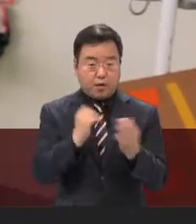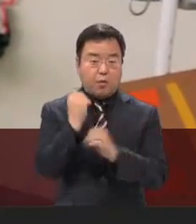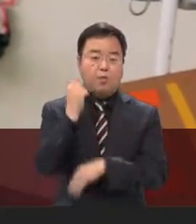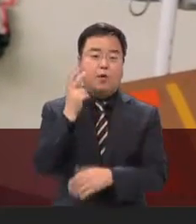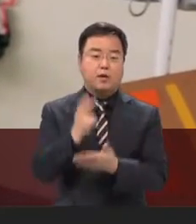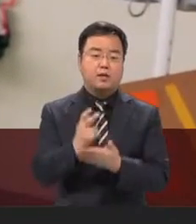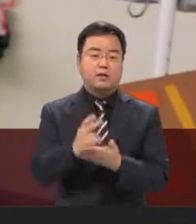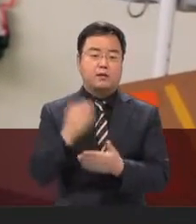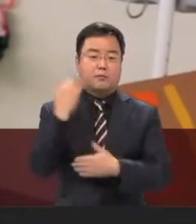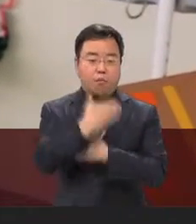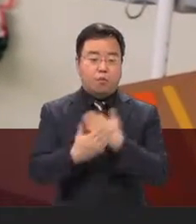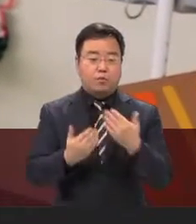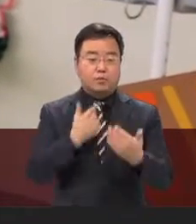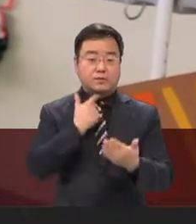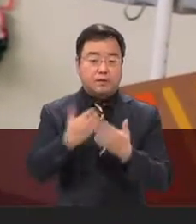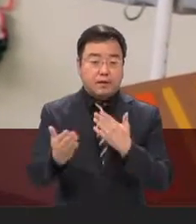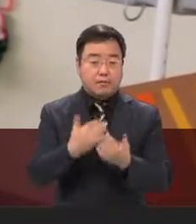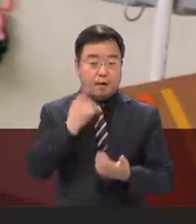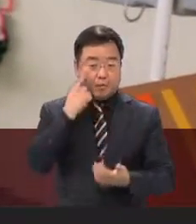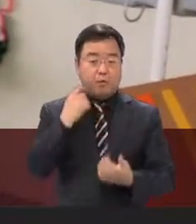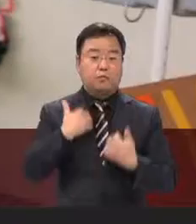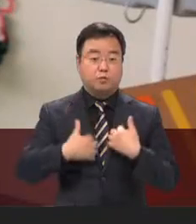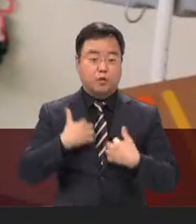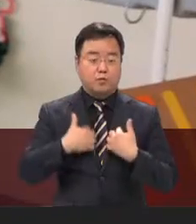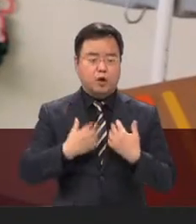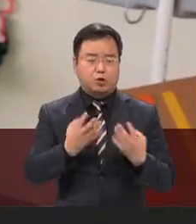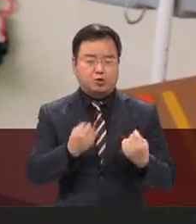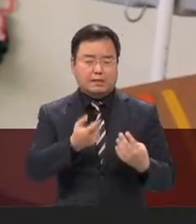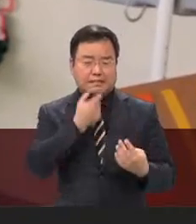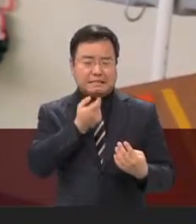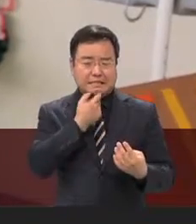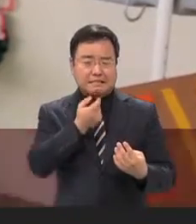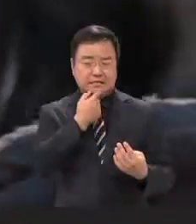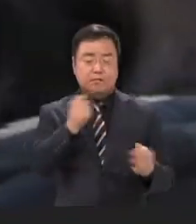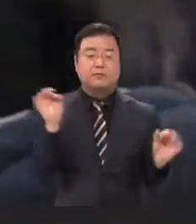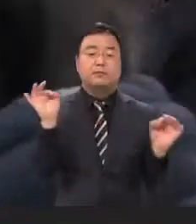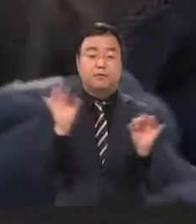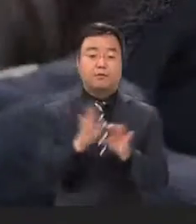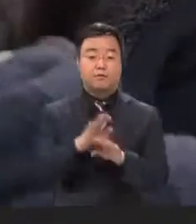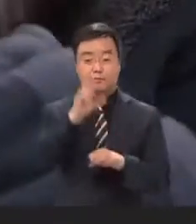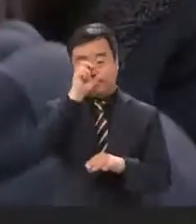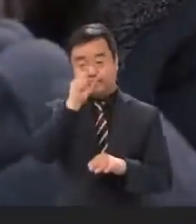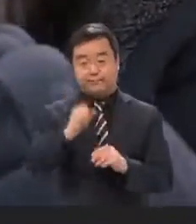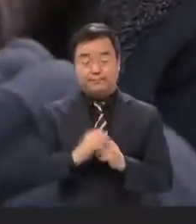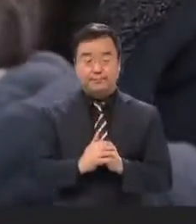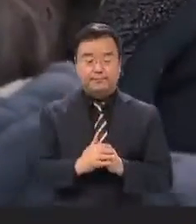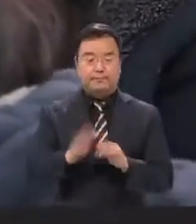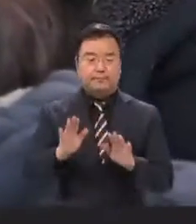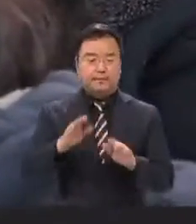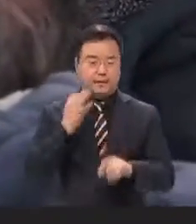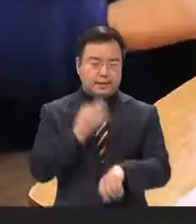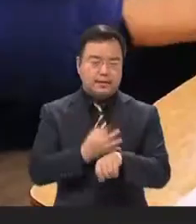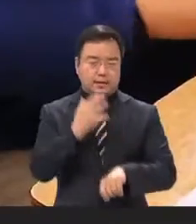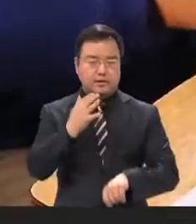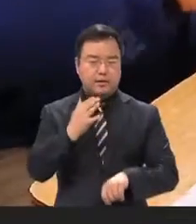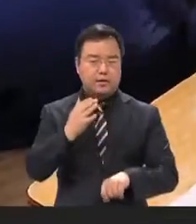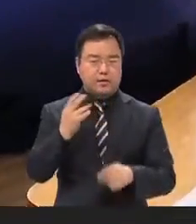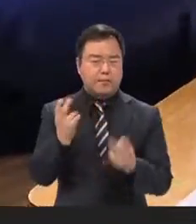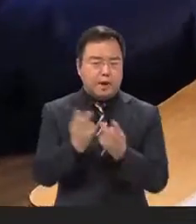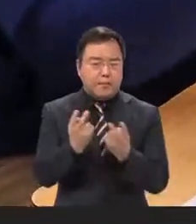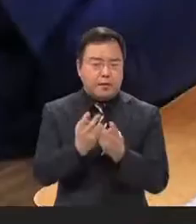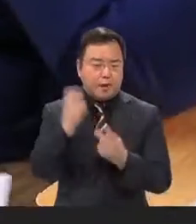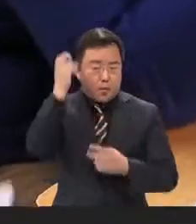해보니까 정말 재밌고 공포심도 많이 없어진 것 같고 되게 좋았습니다. 단순히 공식을 외워서 문제를 푸는 게